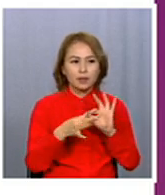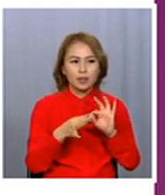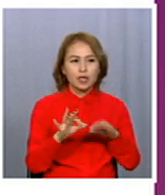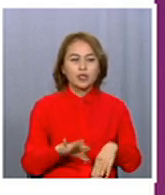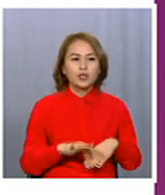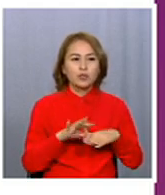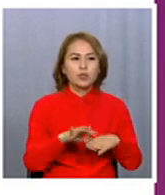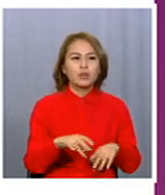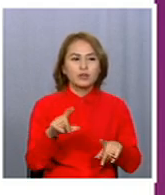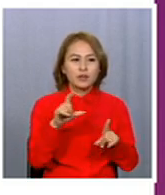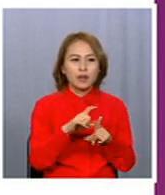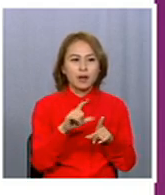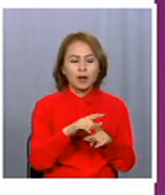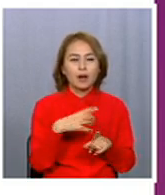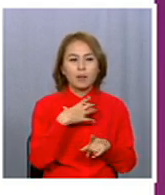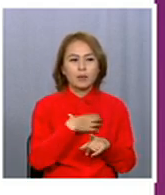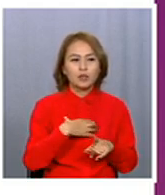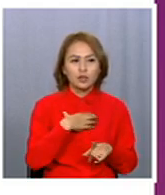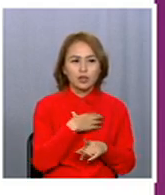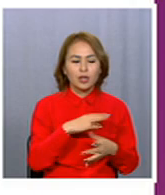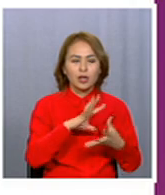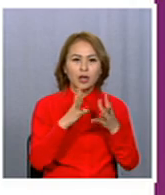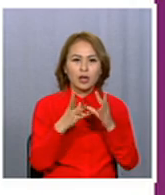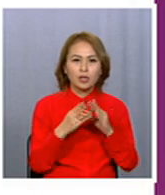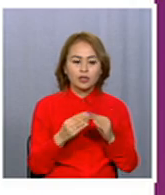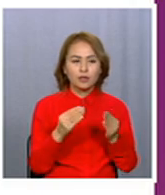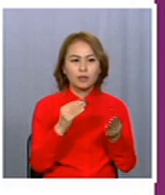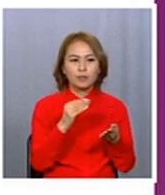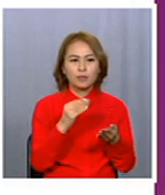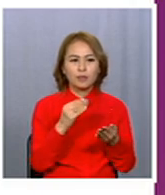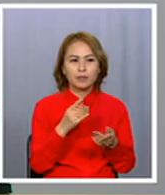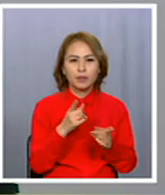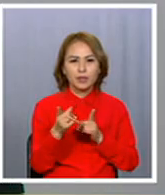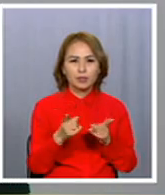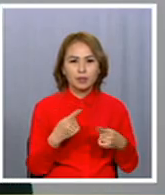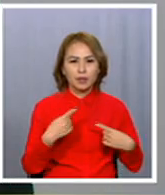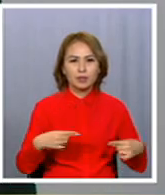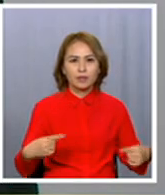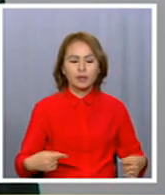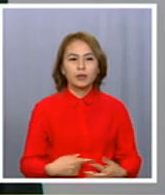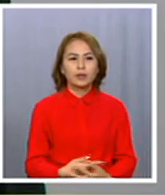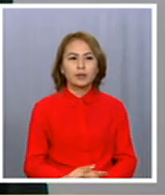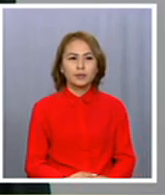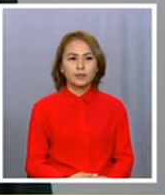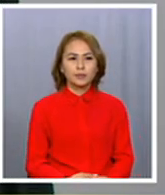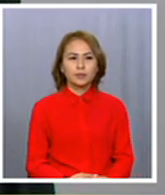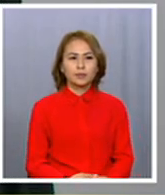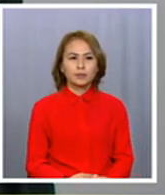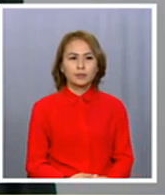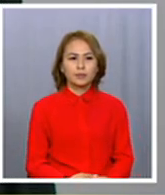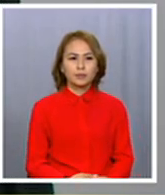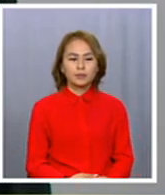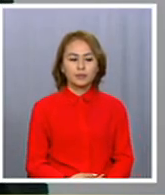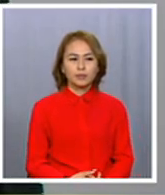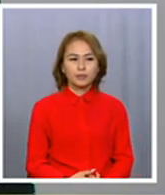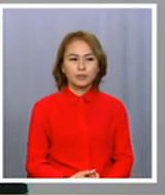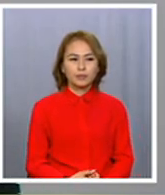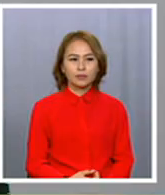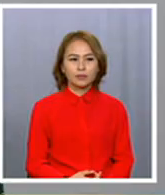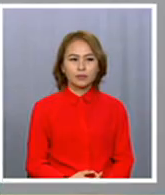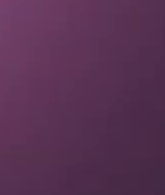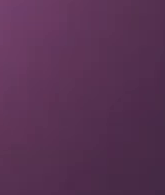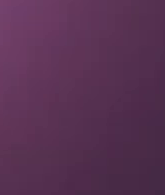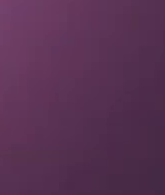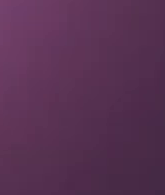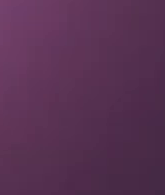теме, использовали слова, обозначающие количество предметов. А на сегодня наш урок подошел к концу. До новых